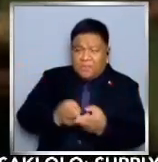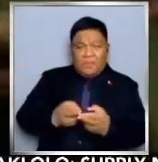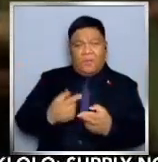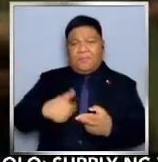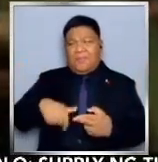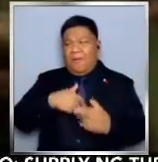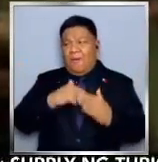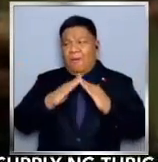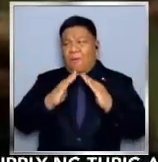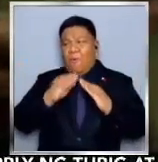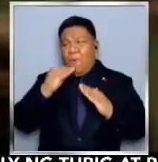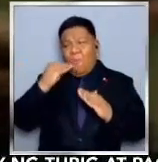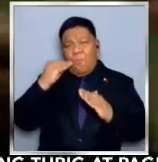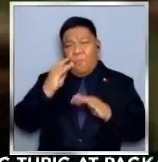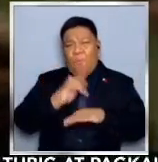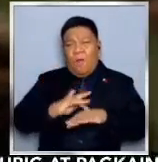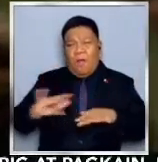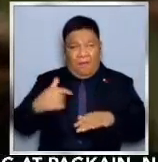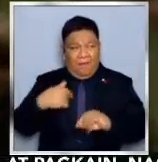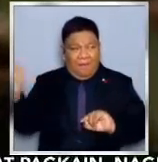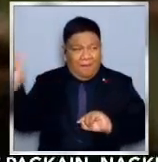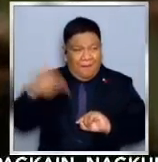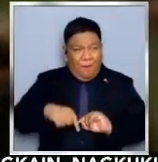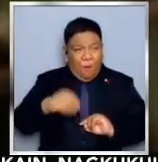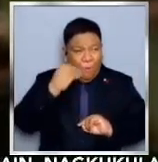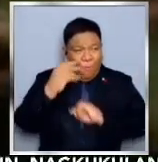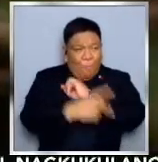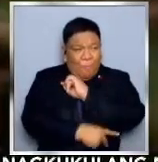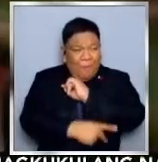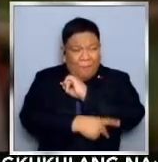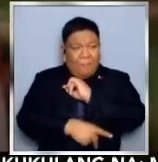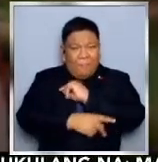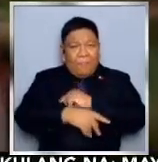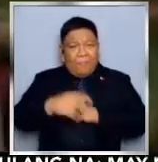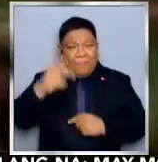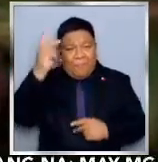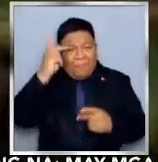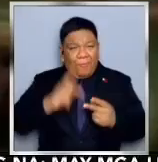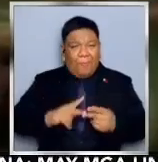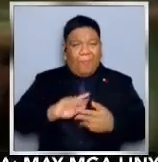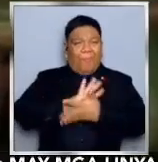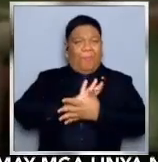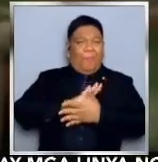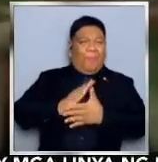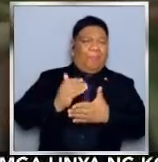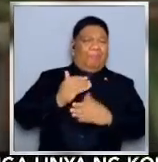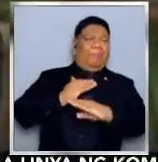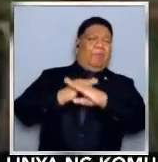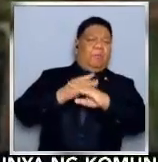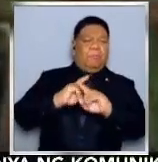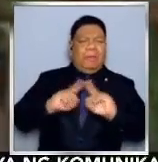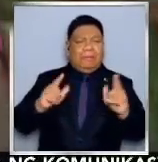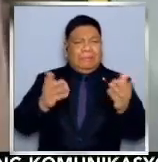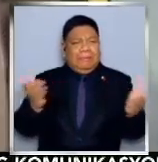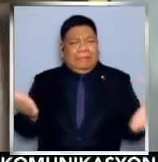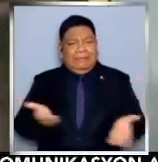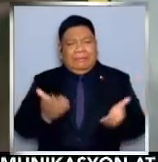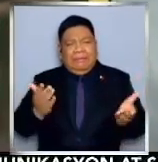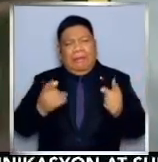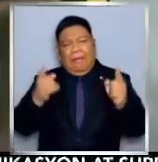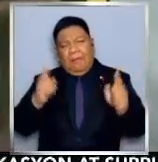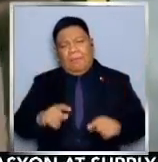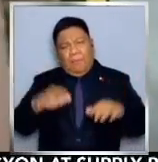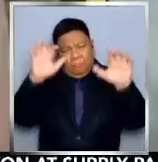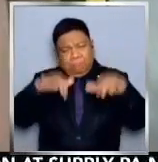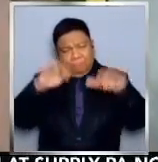Umuwi ako dito sa probinsya parang iwas kami sa COVID. Pero dito rin kami, kami sa bagyong. Ate